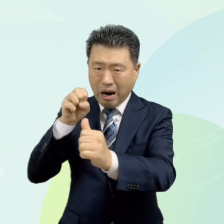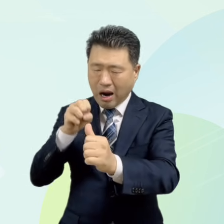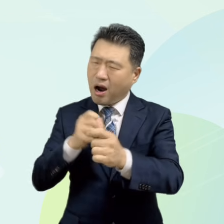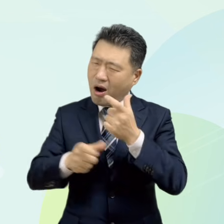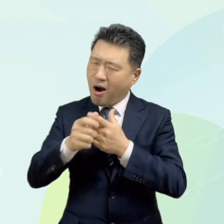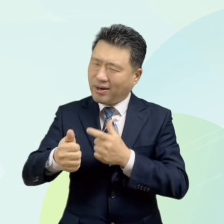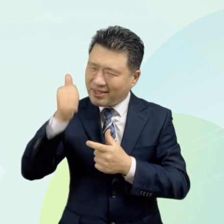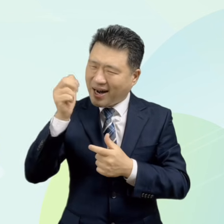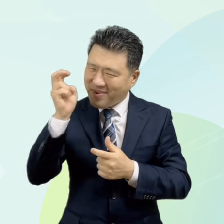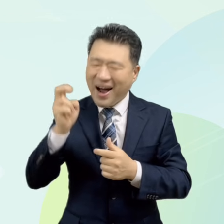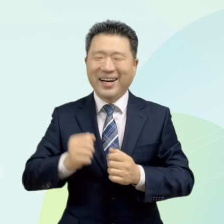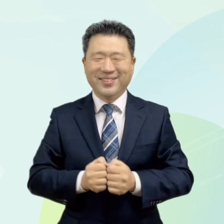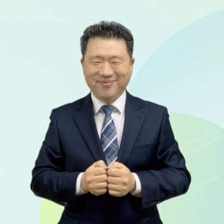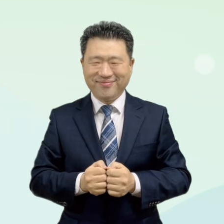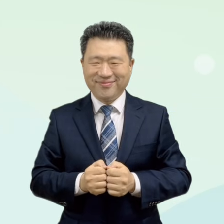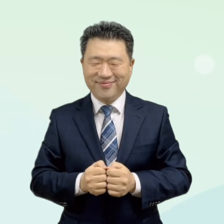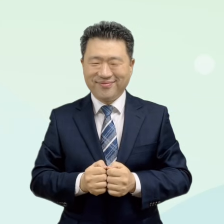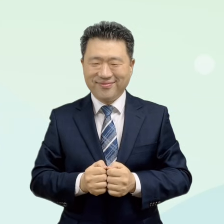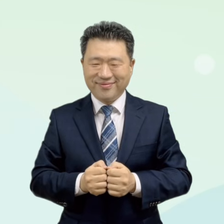좋을 것 같습니다.